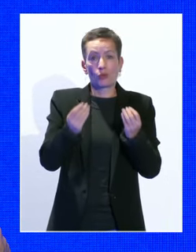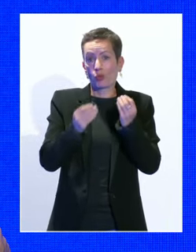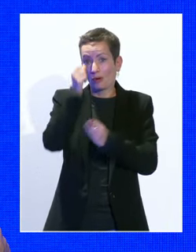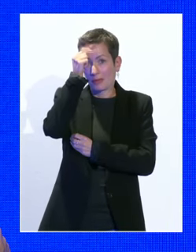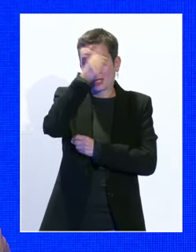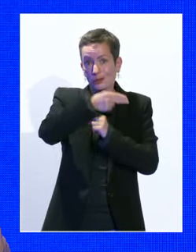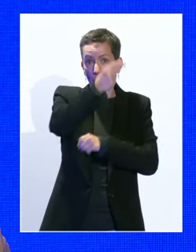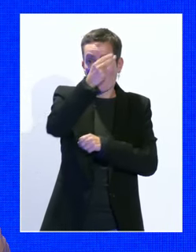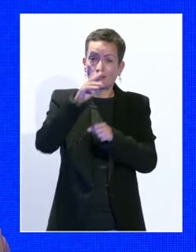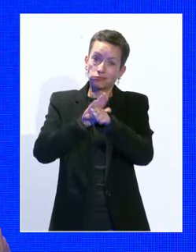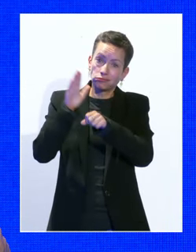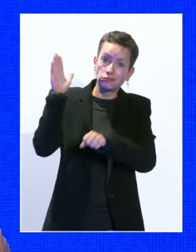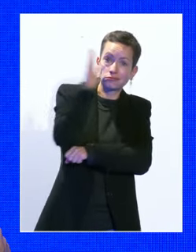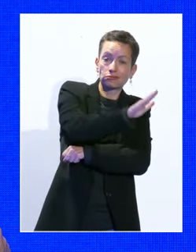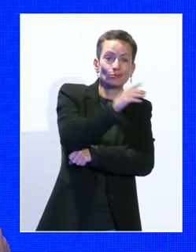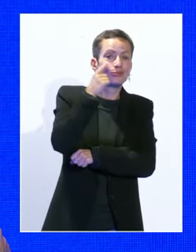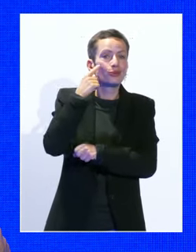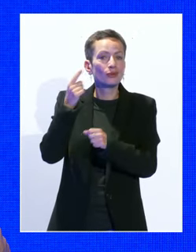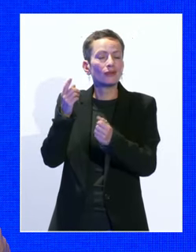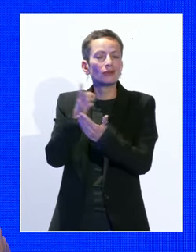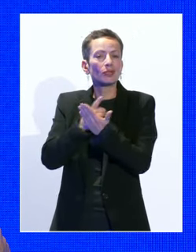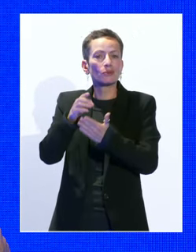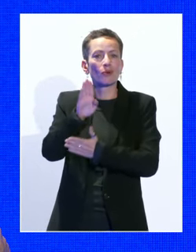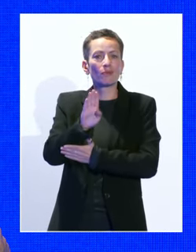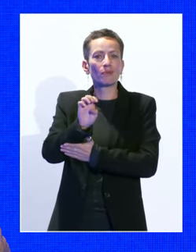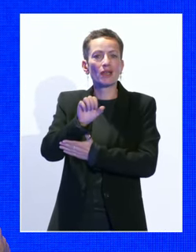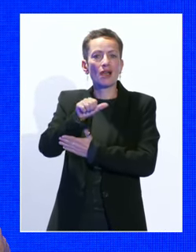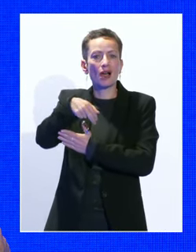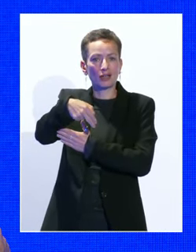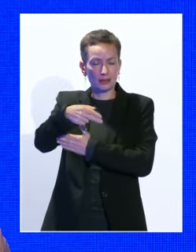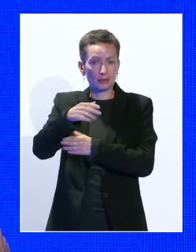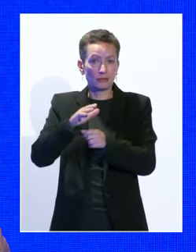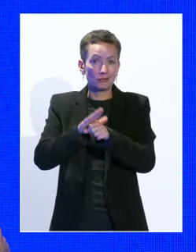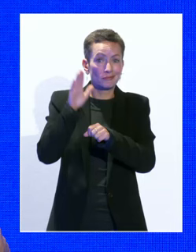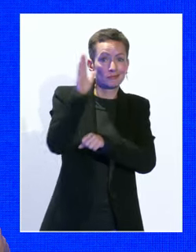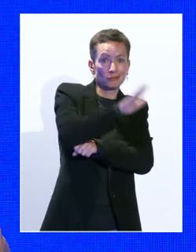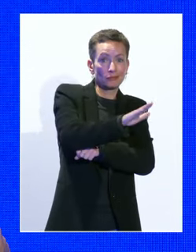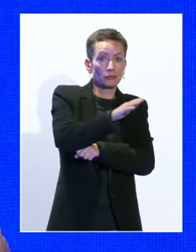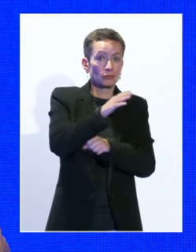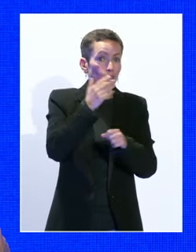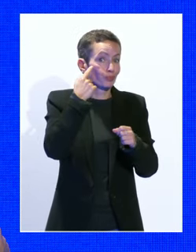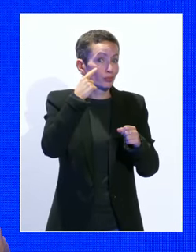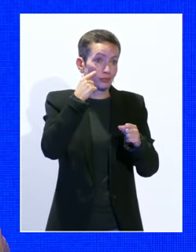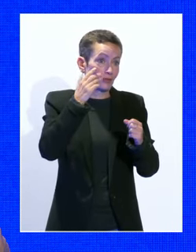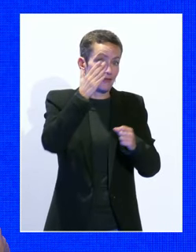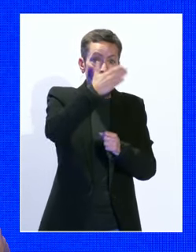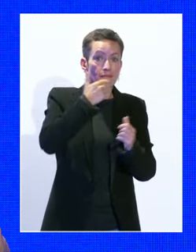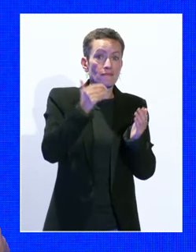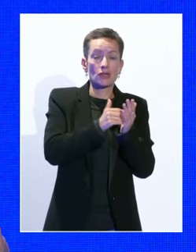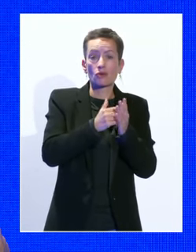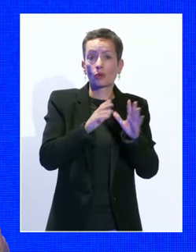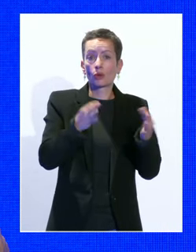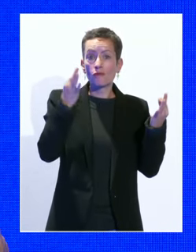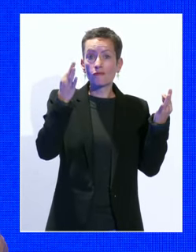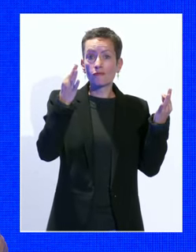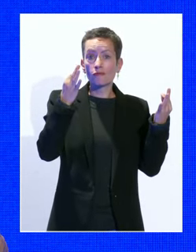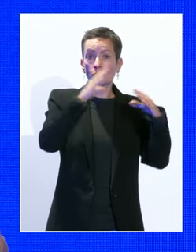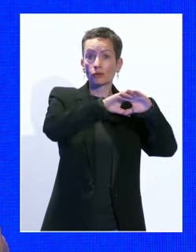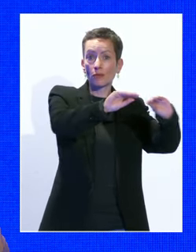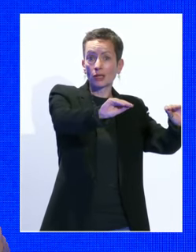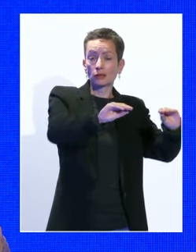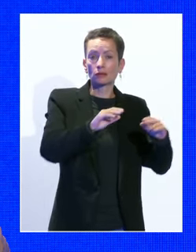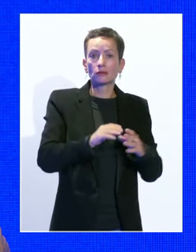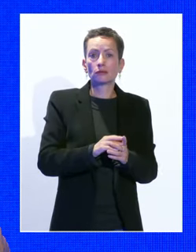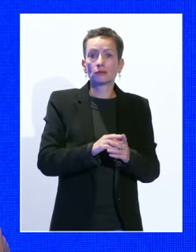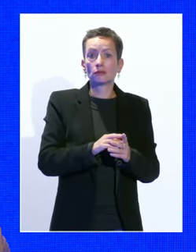Nord, pour les Béarnais, pour essayer de trouver un avenir meilleur. Et si on ne regarde pas en